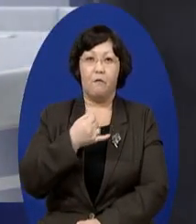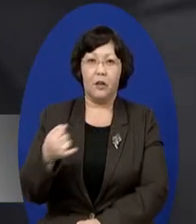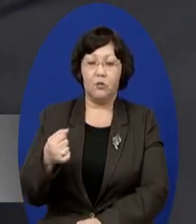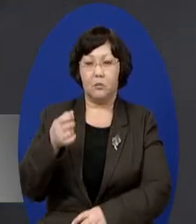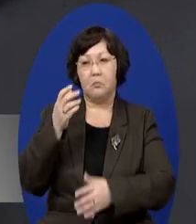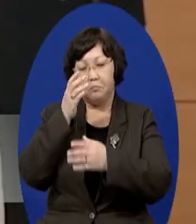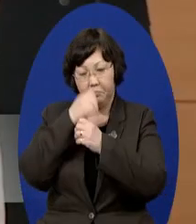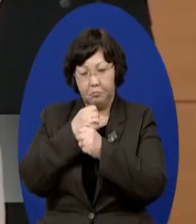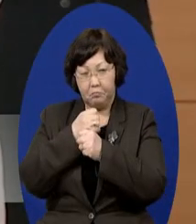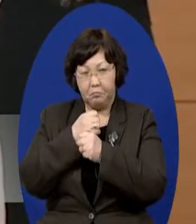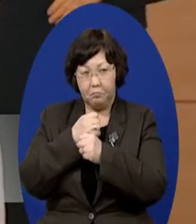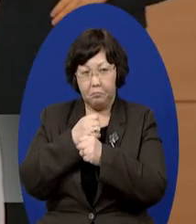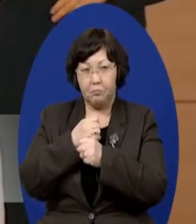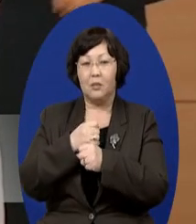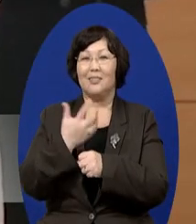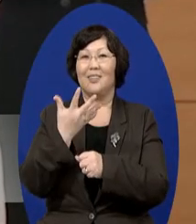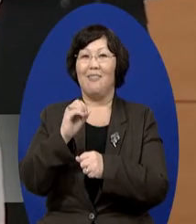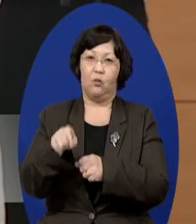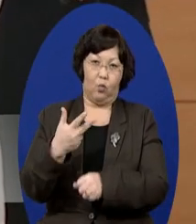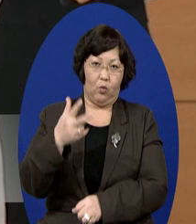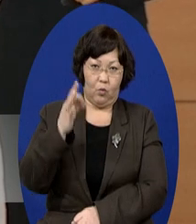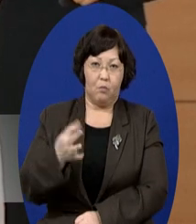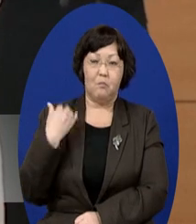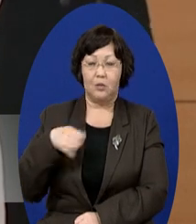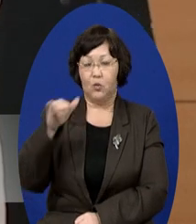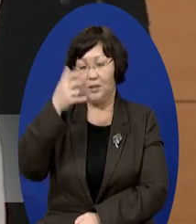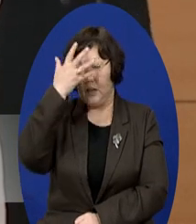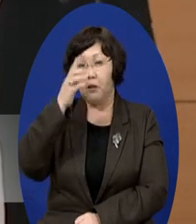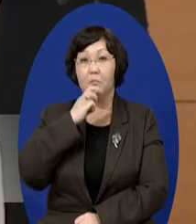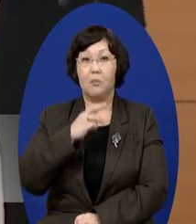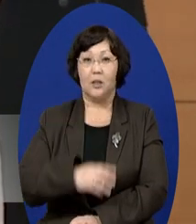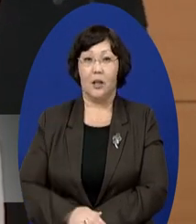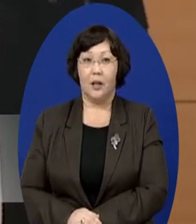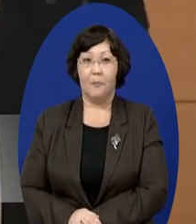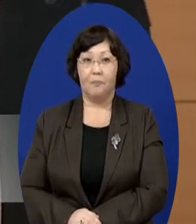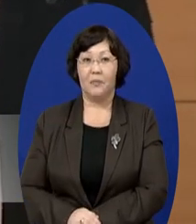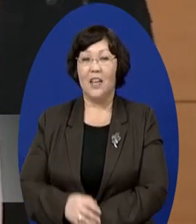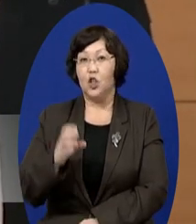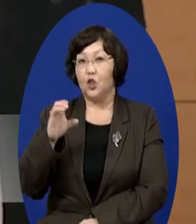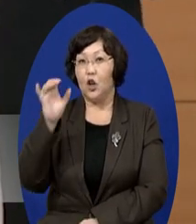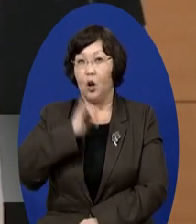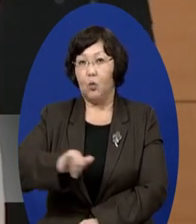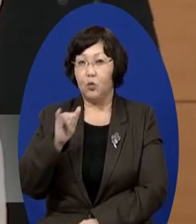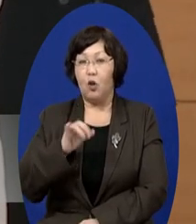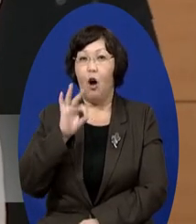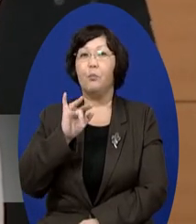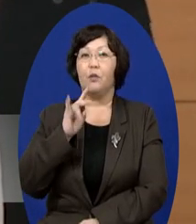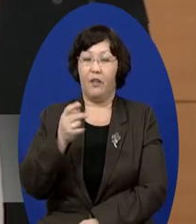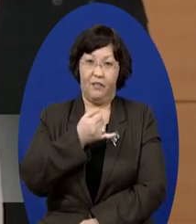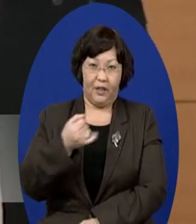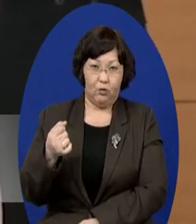илрүүлэлтийн төвшин 50.3% байсан гэж тус улсын засгийн газраас мэдээллээ. Энэ нь Бүгд Найрамдах Солонгос улсад омикрон